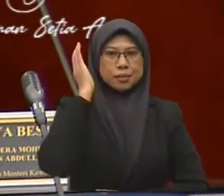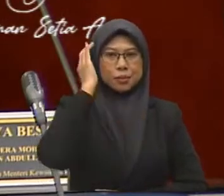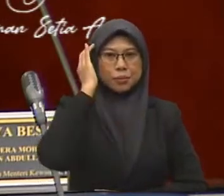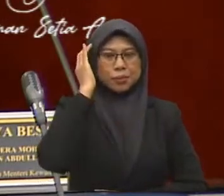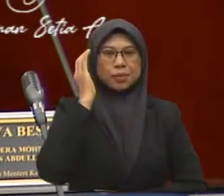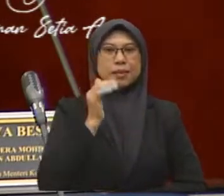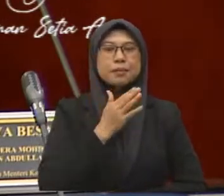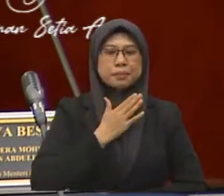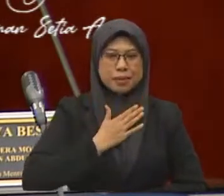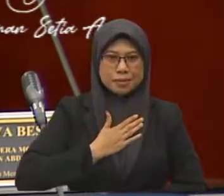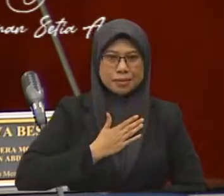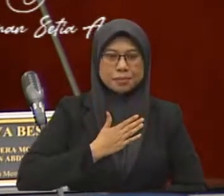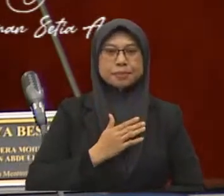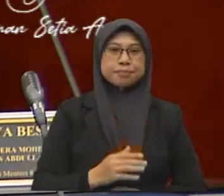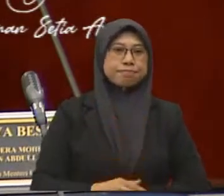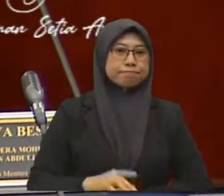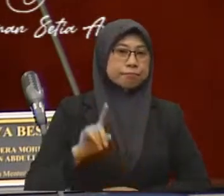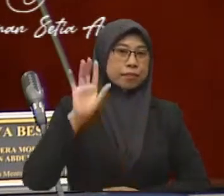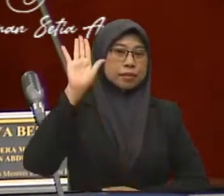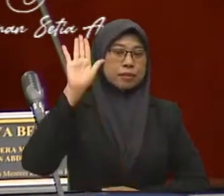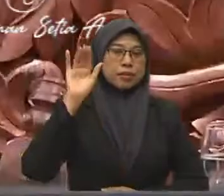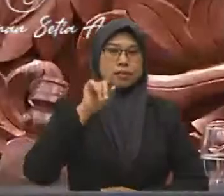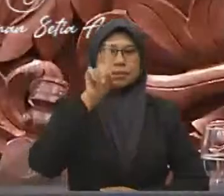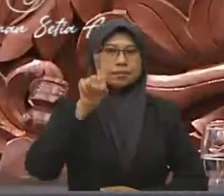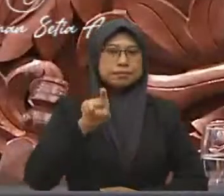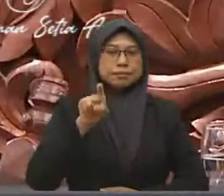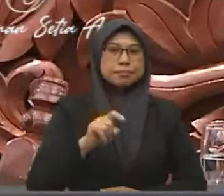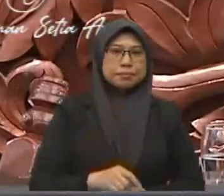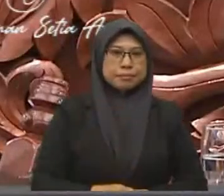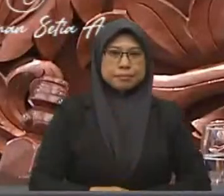jelas. Terima kasih. Harap sabar. Soalan tambahan. Soalan tambahan. Soalan tambahan, Speaker. Datuk Speaker.